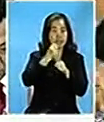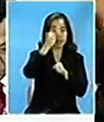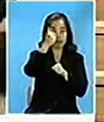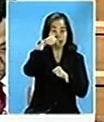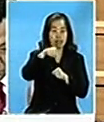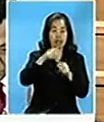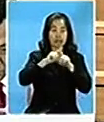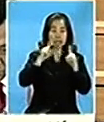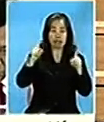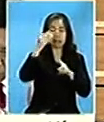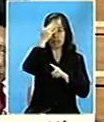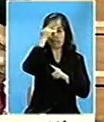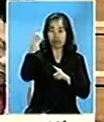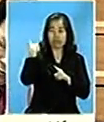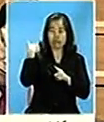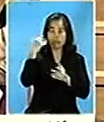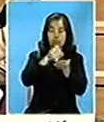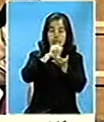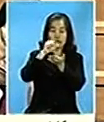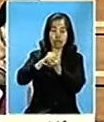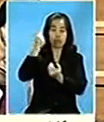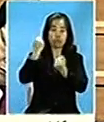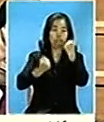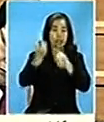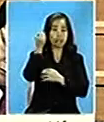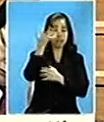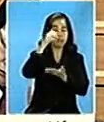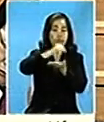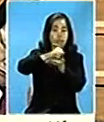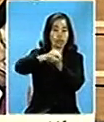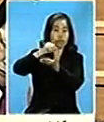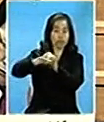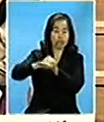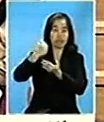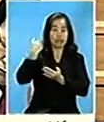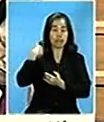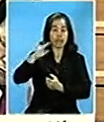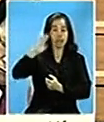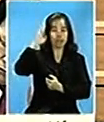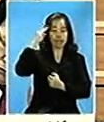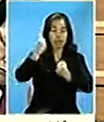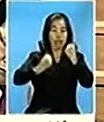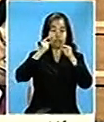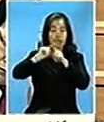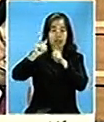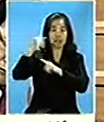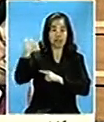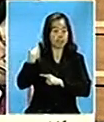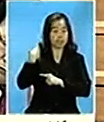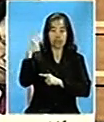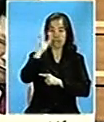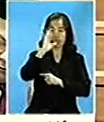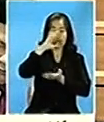ากว่ามีการจองรถจำนวนมากและก็ทราบว่าหลายบริษัทรถยนต์ก็ปฏิเสธไม่ให้การจองร